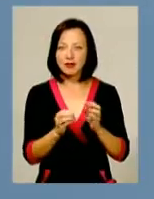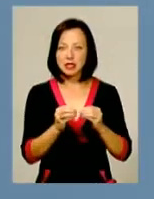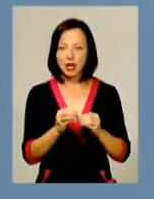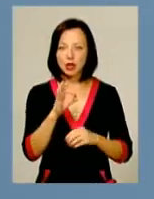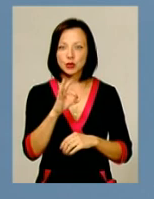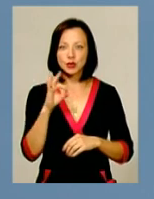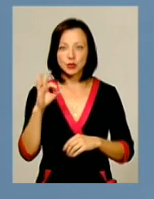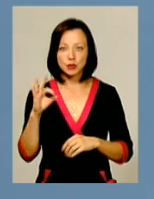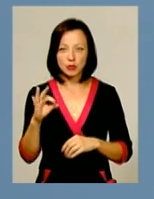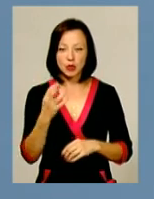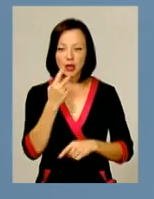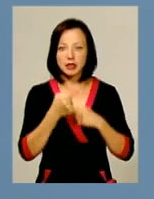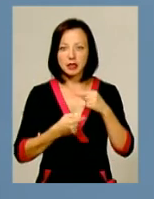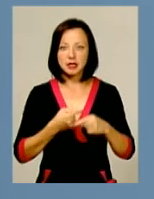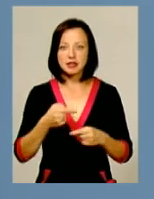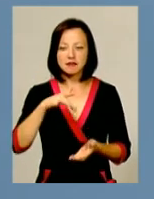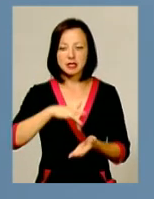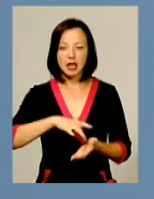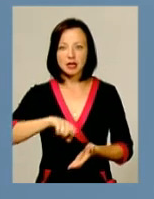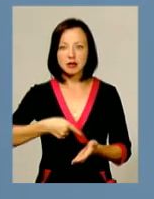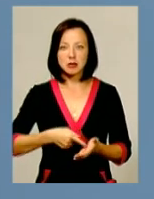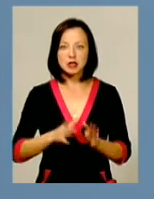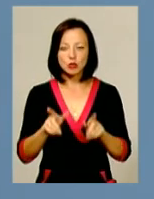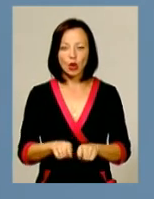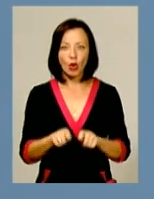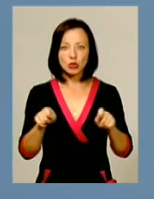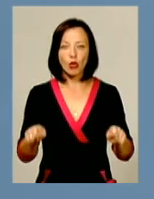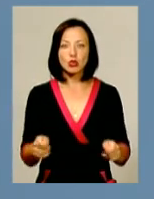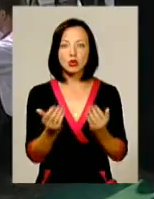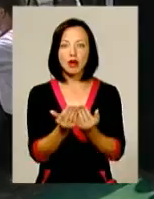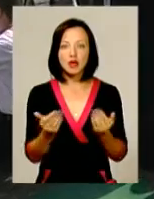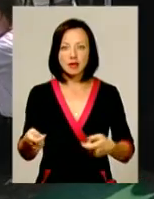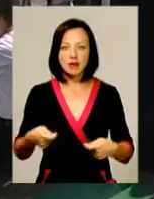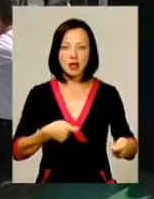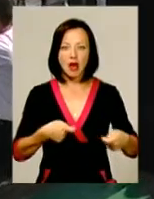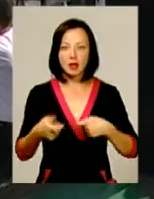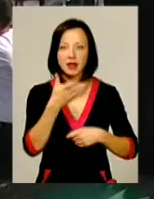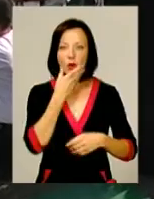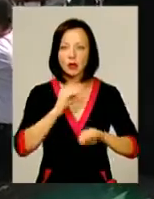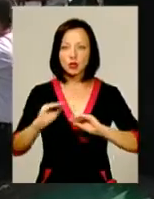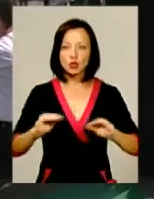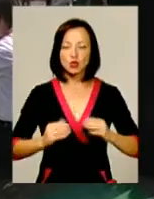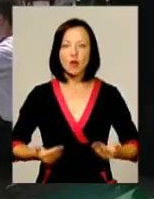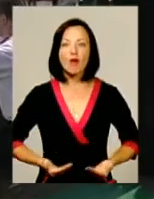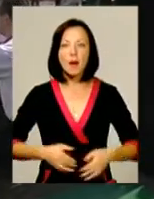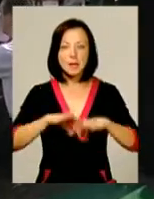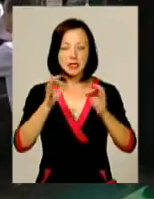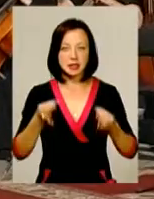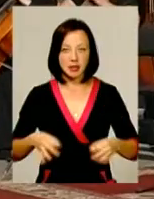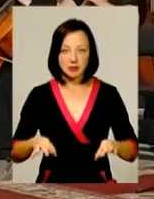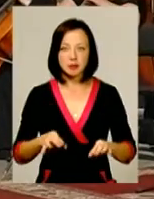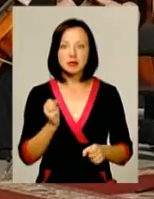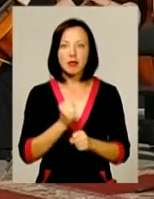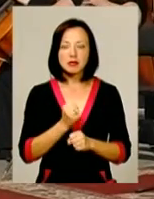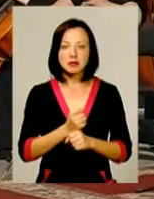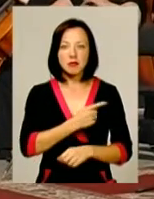10-й годині. Традиційно вже в центрі міста буде розгорнута виставка-ярмарок декоративно-ужиткового мистецтва.